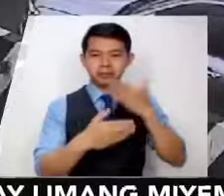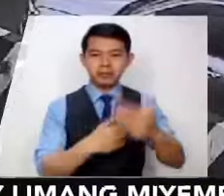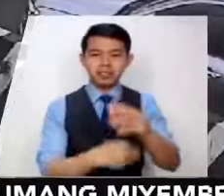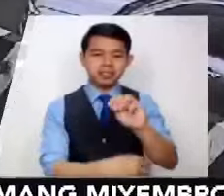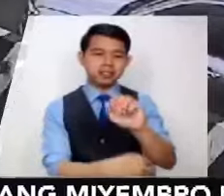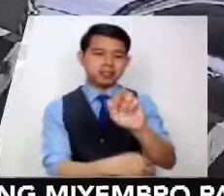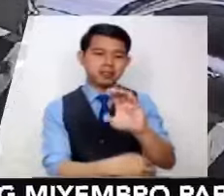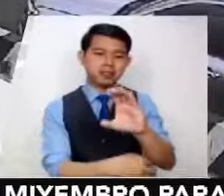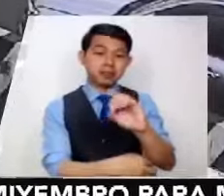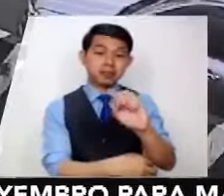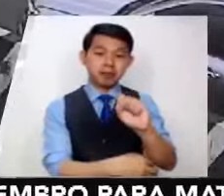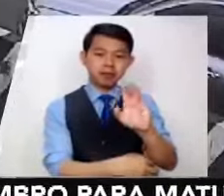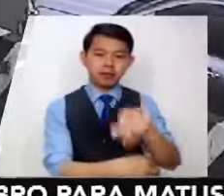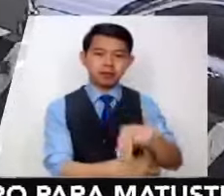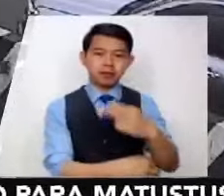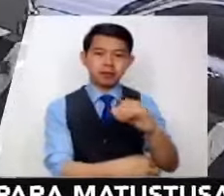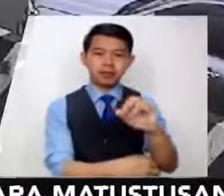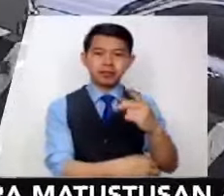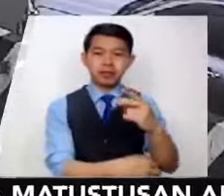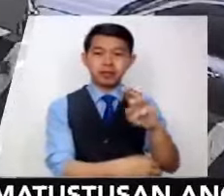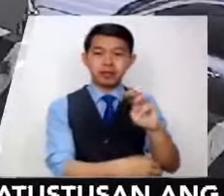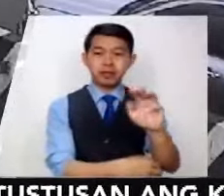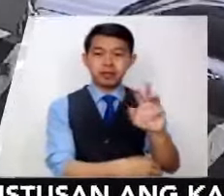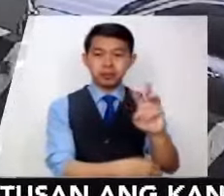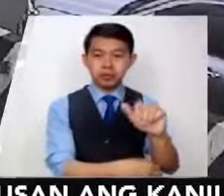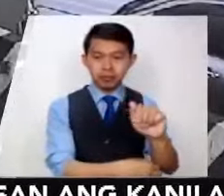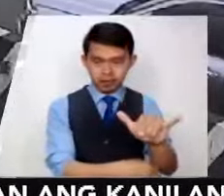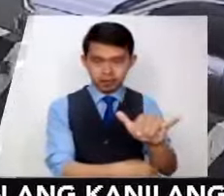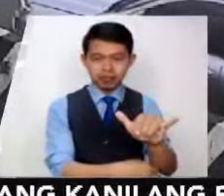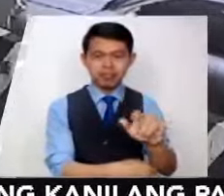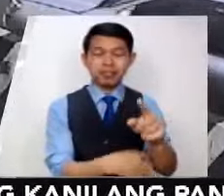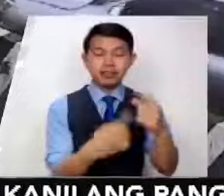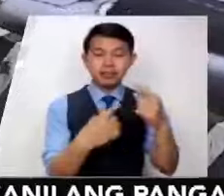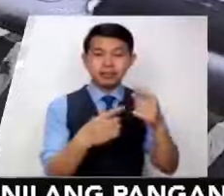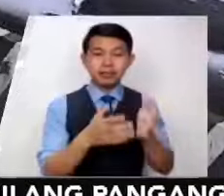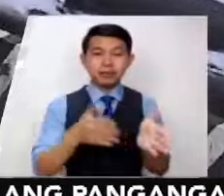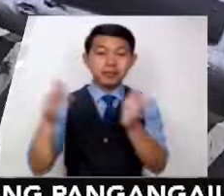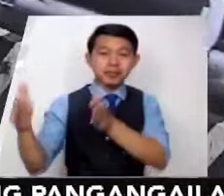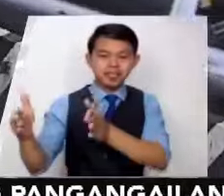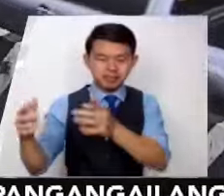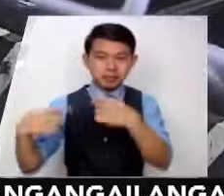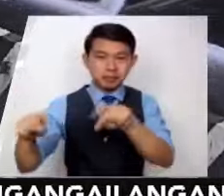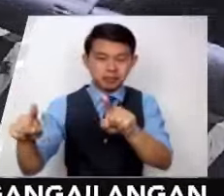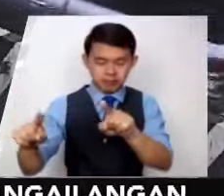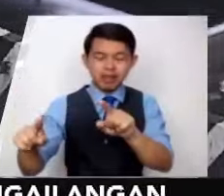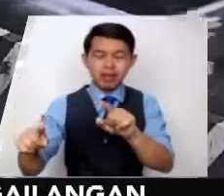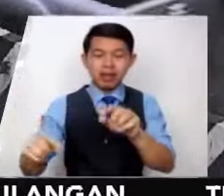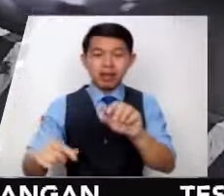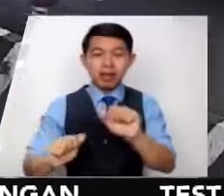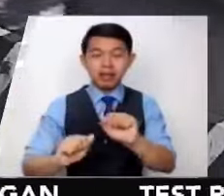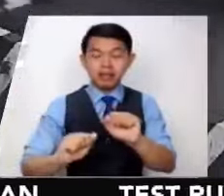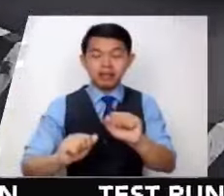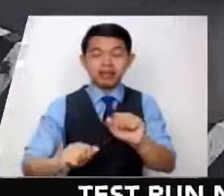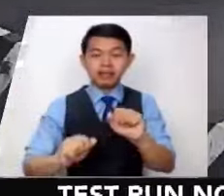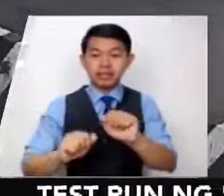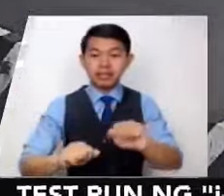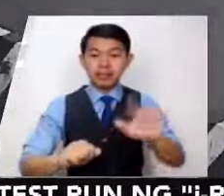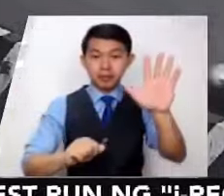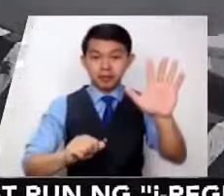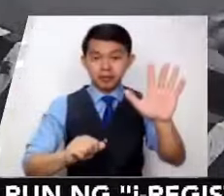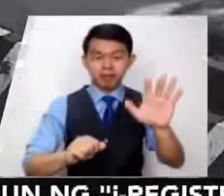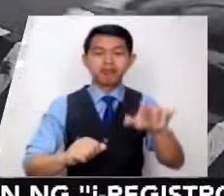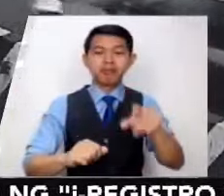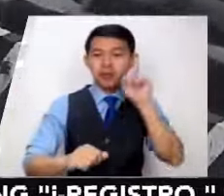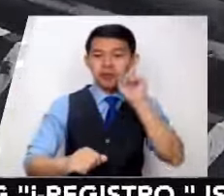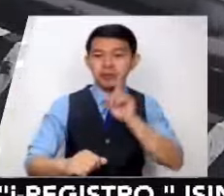bahagi ay papunta pong Antipolo sa mga Sandali nito nakikita natin maluwag pa ang ah kalsada halos wala pang mga sasakyan sa mga